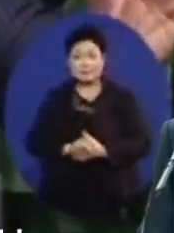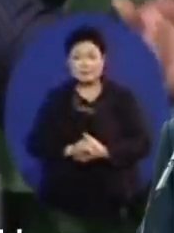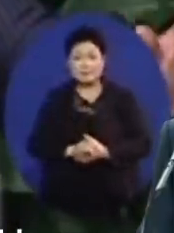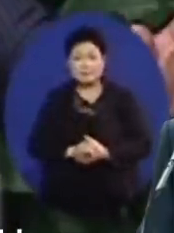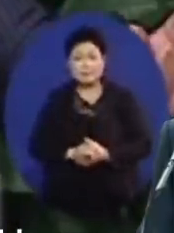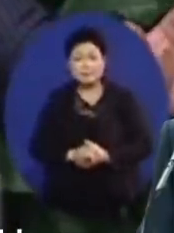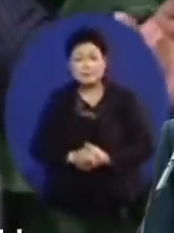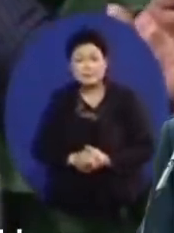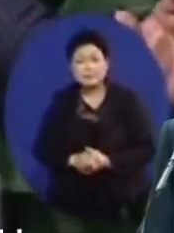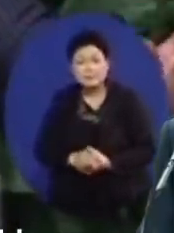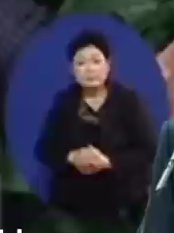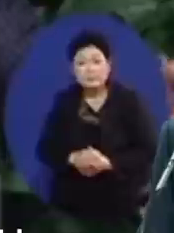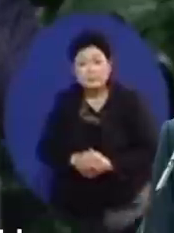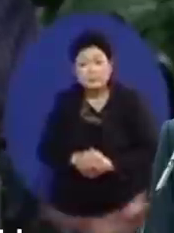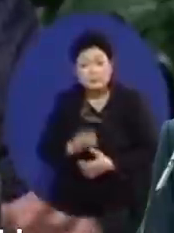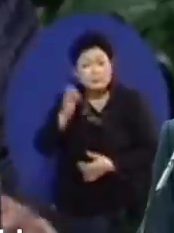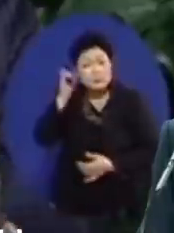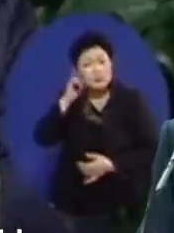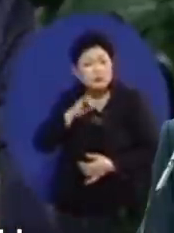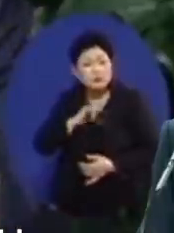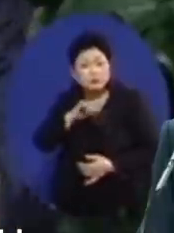중국이나 동남아에도 왕성하지 아니하고